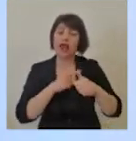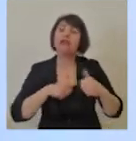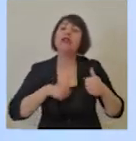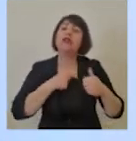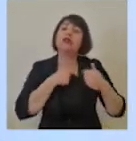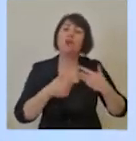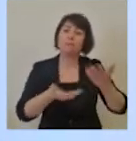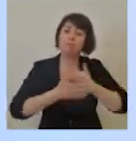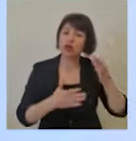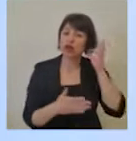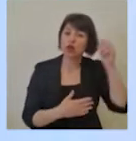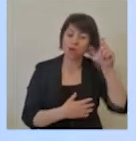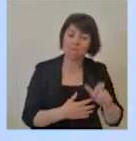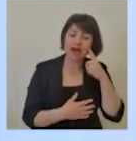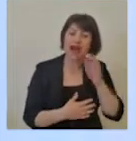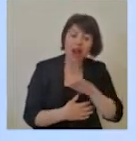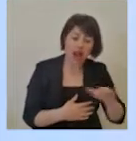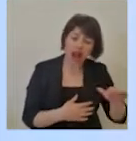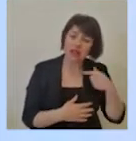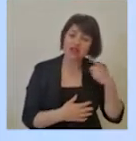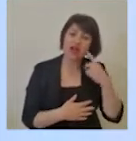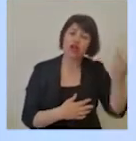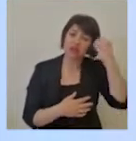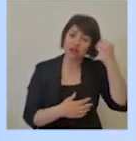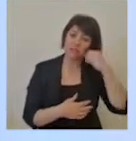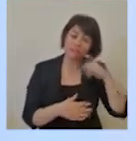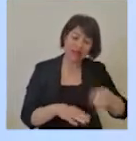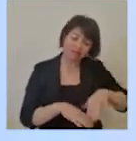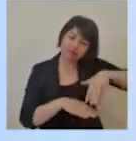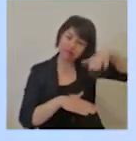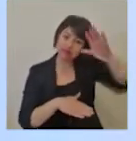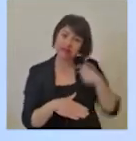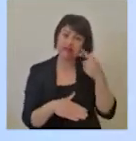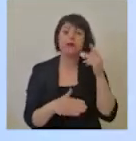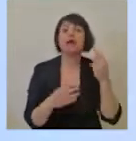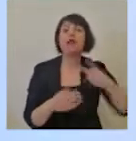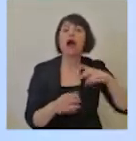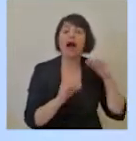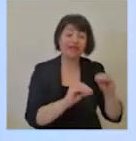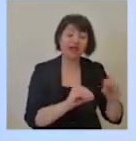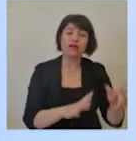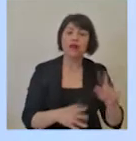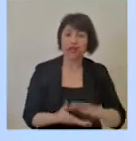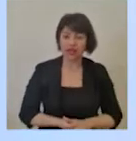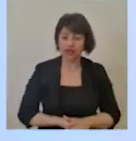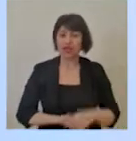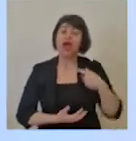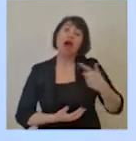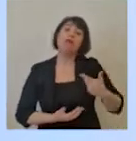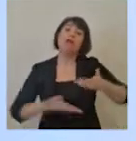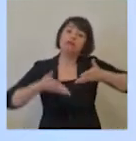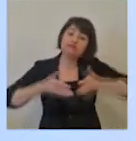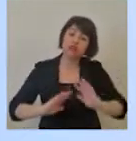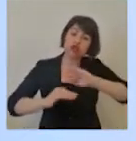الأغلب بيوقع على عاتق المرأة تربية الأطفال ورعايتهم أكثر من الرجل، أو إنجاب الأطفال